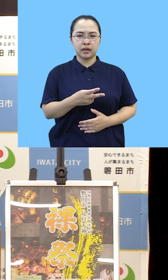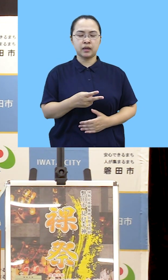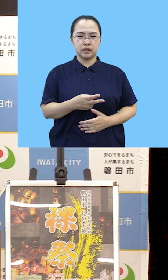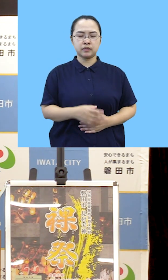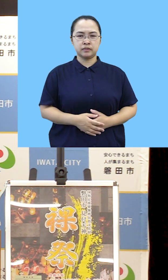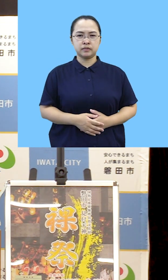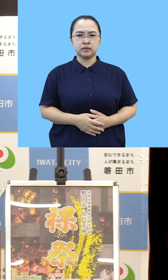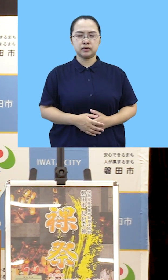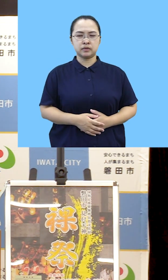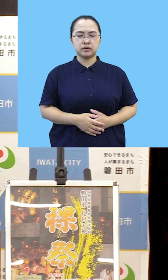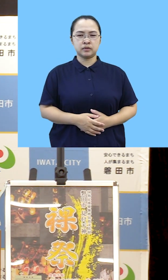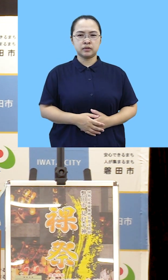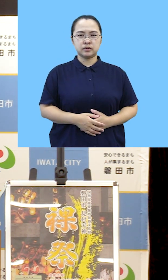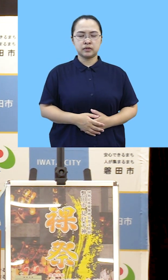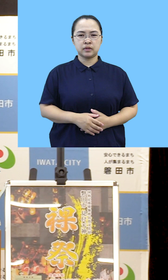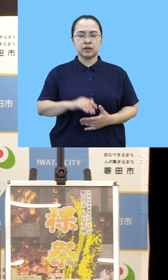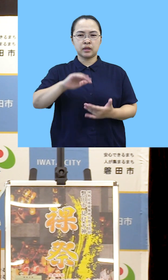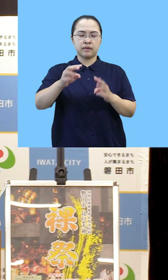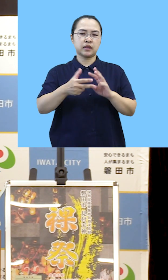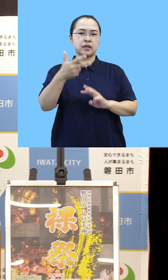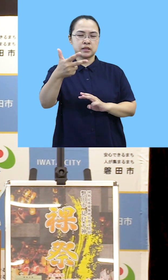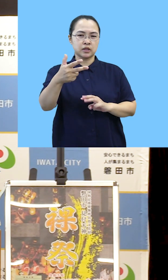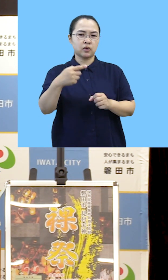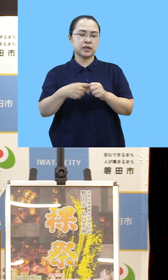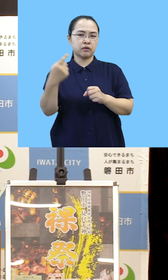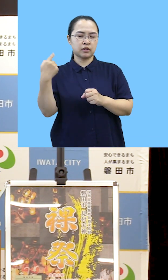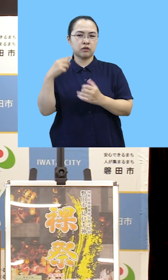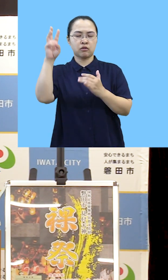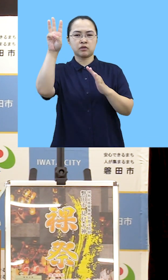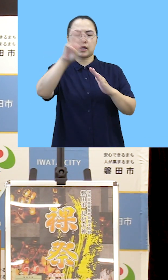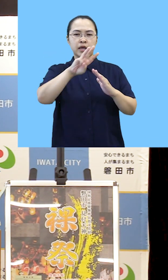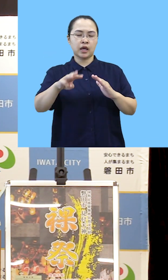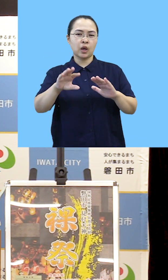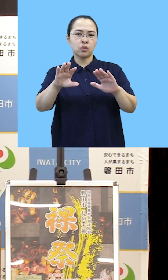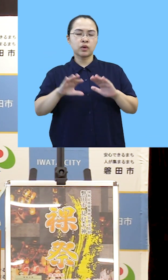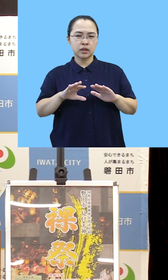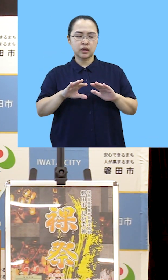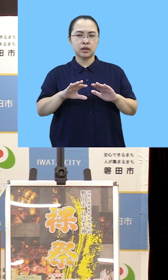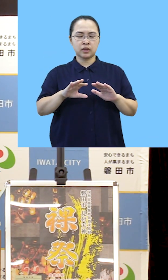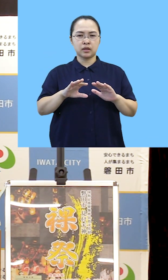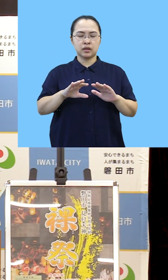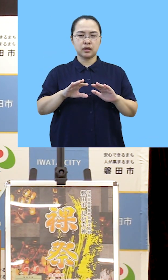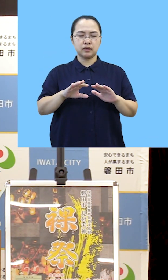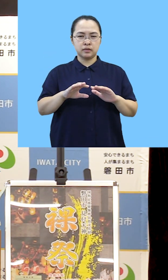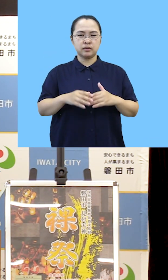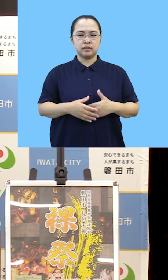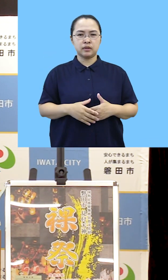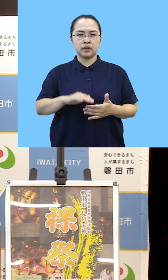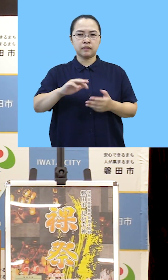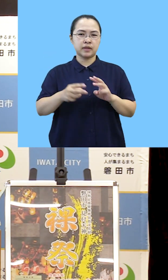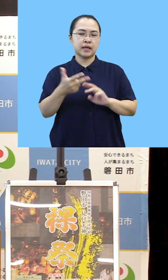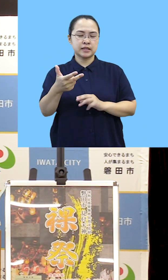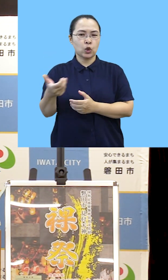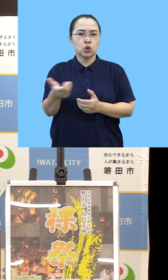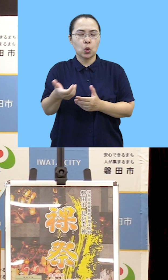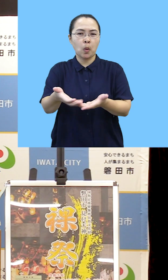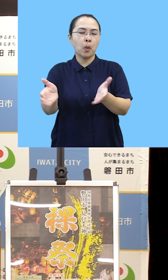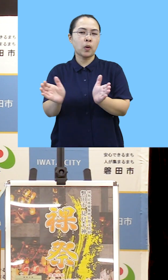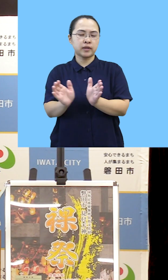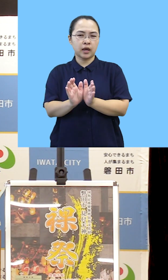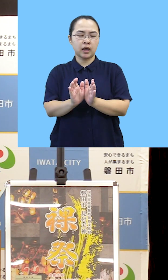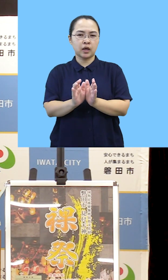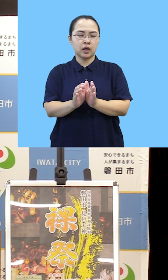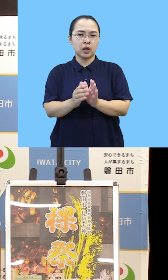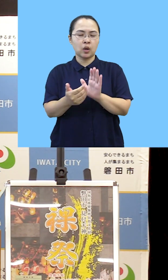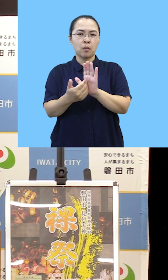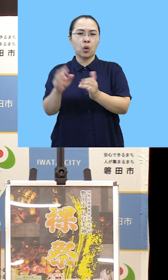で、磐田市の昨年の災害を受けまして、磐田市の消防団が、